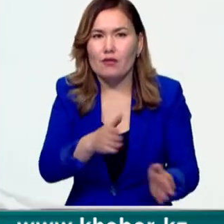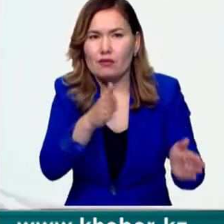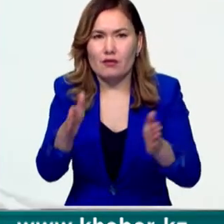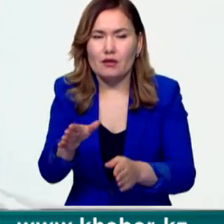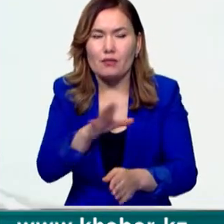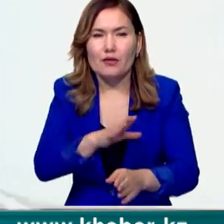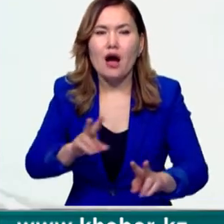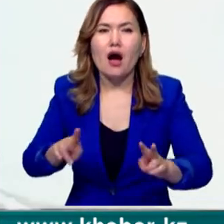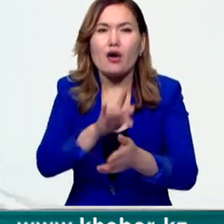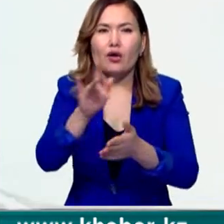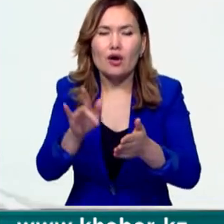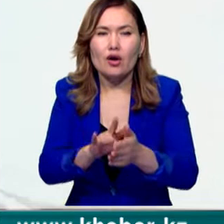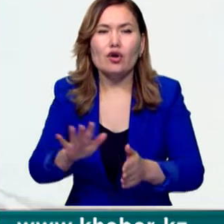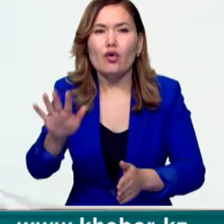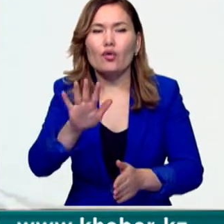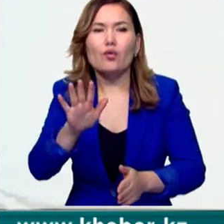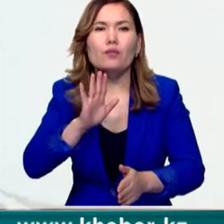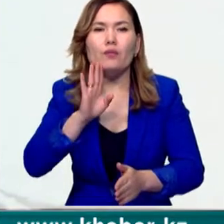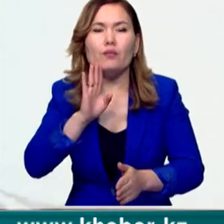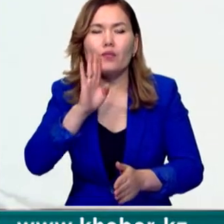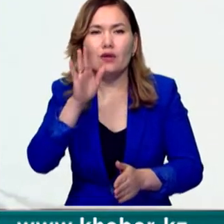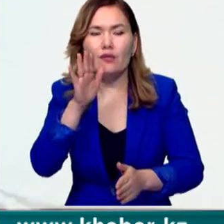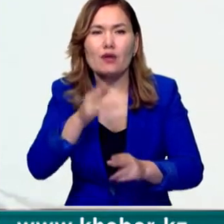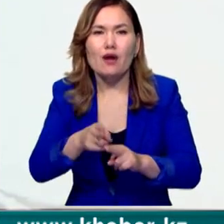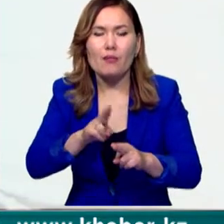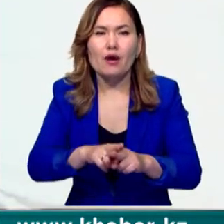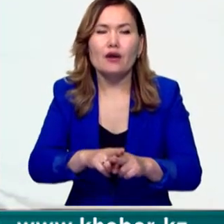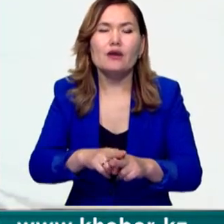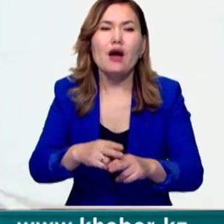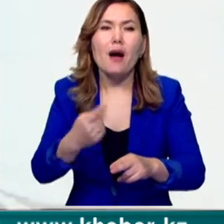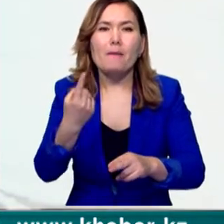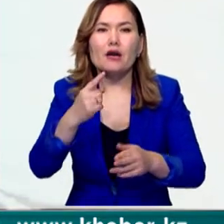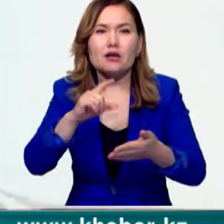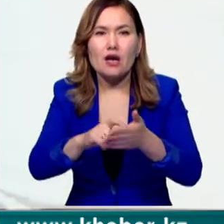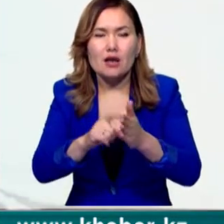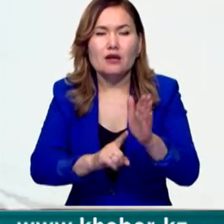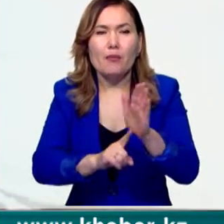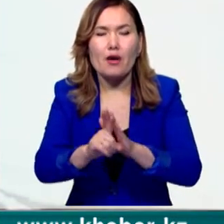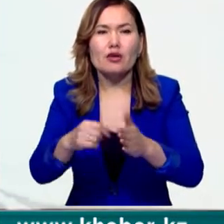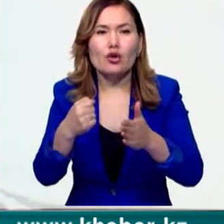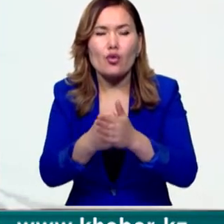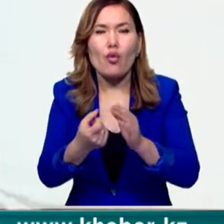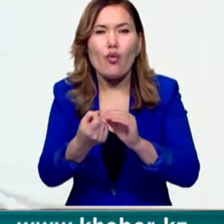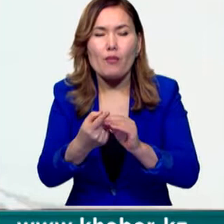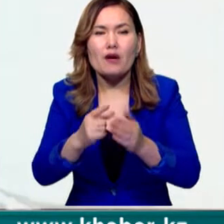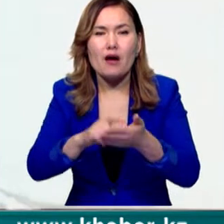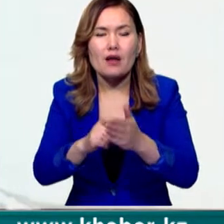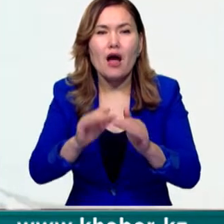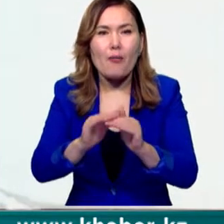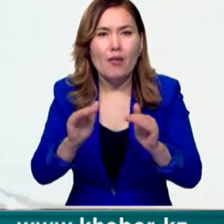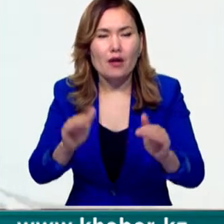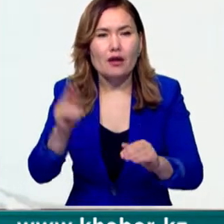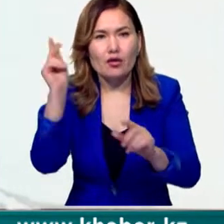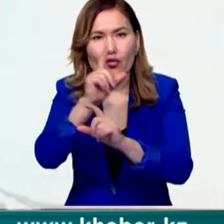Нұрсұлтан қаласында таңғы сағат 5-тің кезінде 1-ші ауысымдағы 1-ші 11-ші сынып оқушылар үшін сабақ болмайтындығы